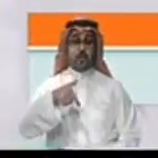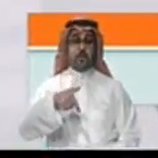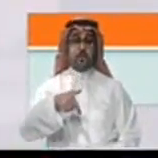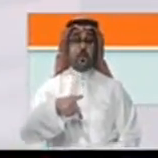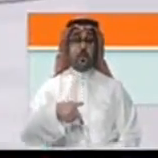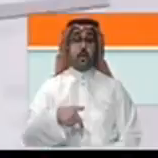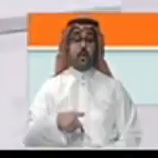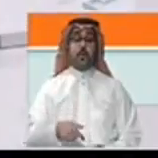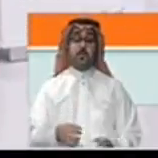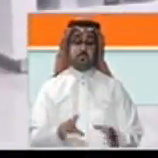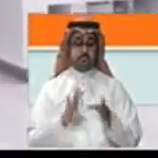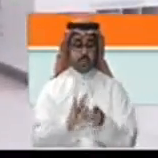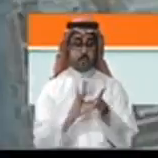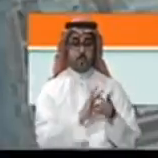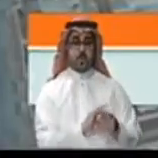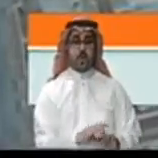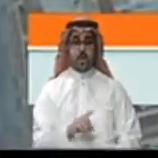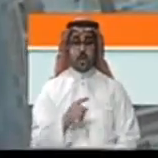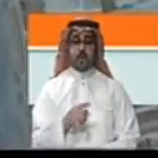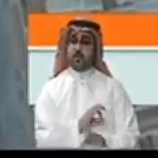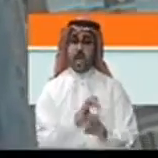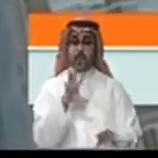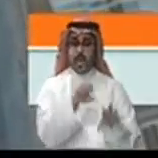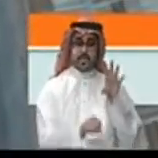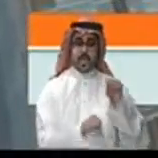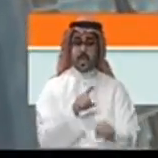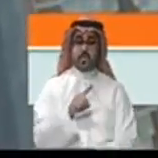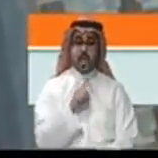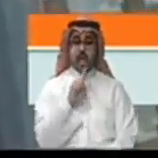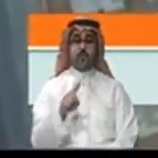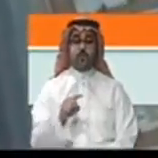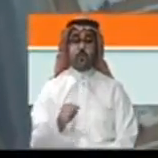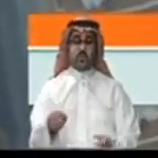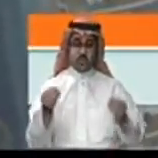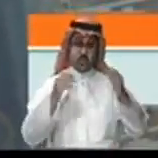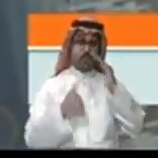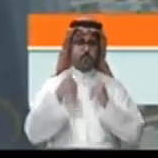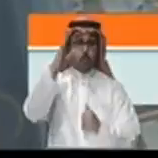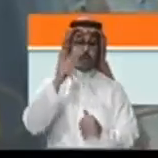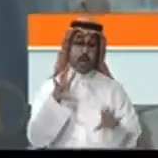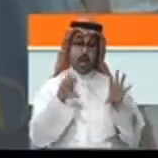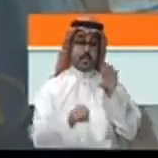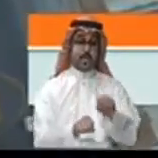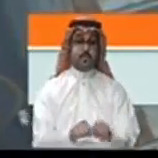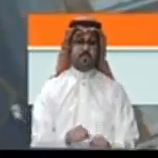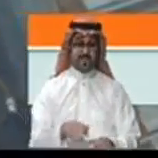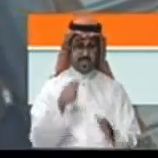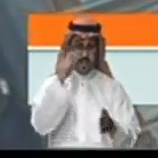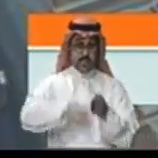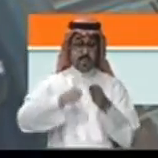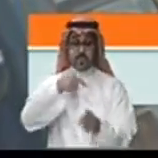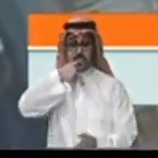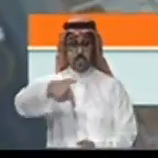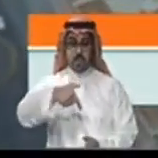أصل 1115 عملية حجز تمت على كامل قطاع المخطط، مفيدا بأن عملية